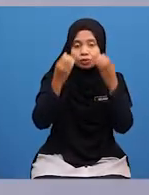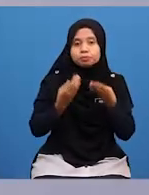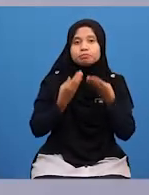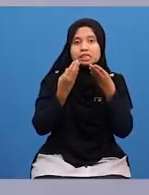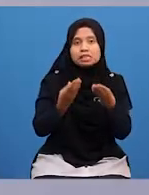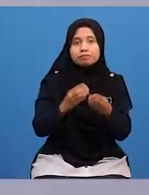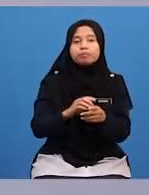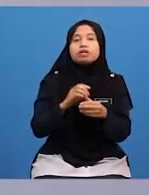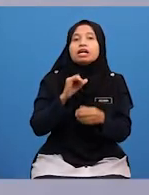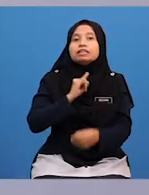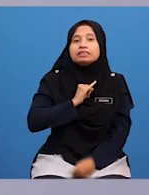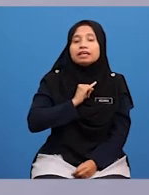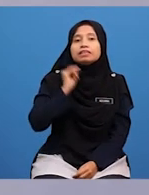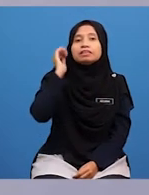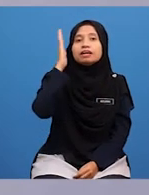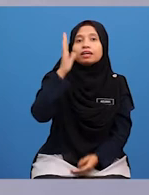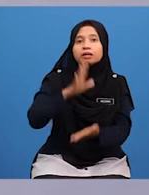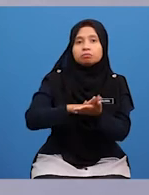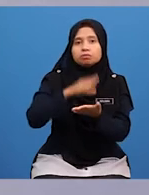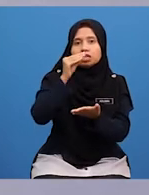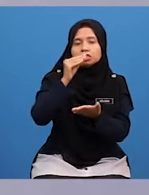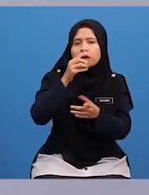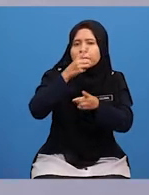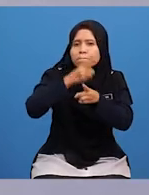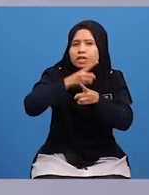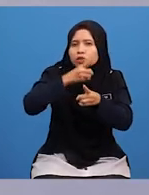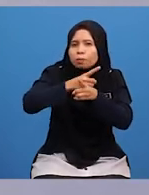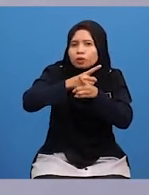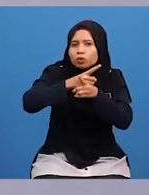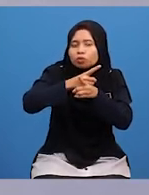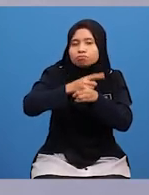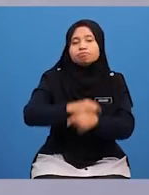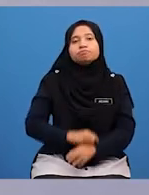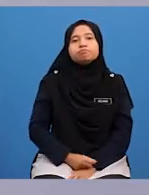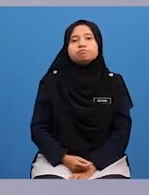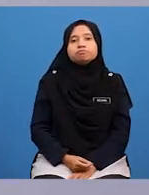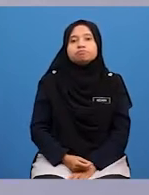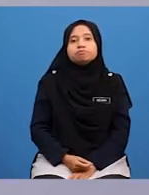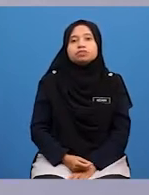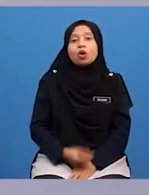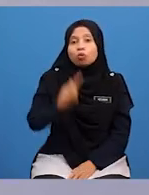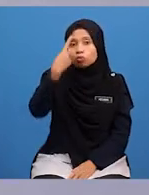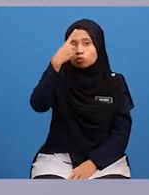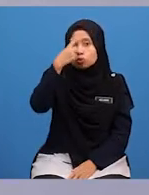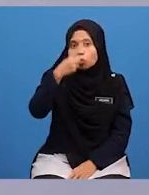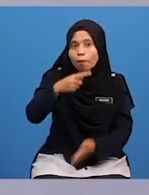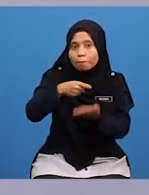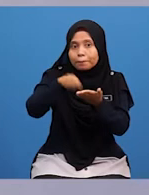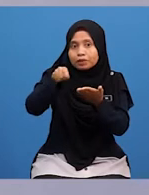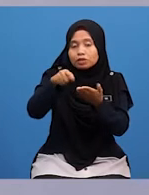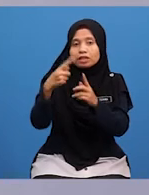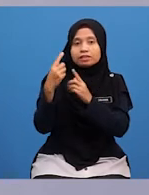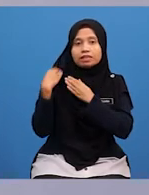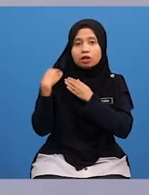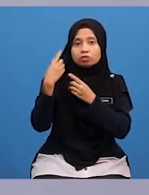berikut. Saya akan belajar bersungguh-sungguh. Isi, untuk